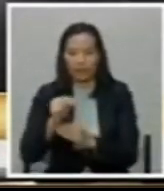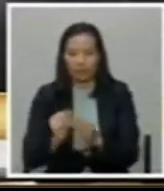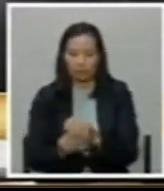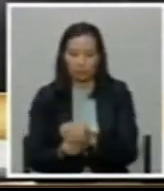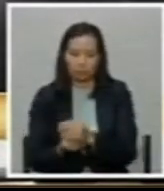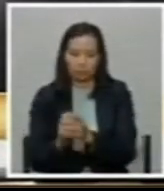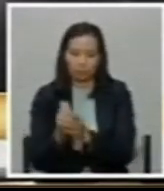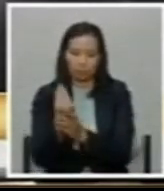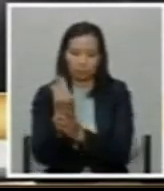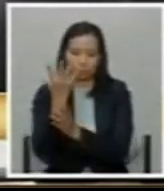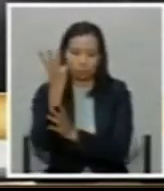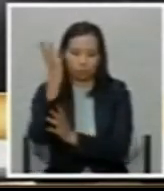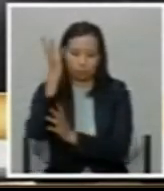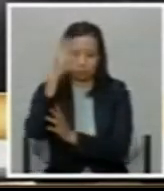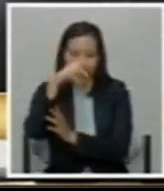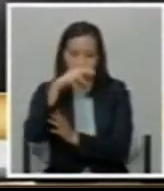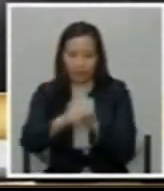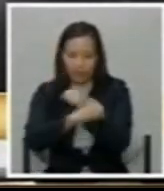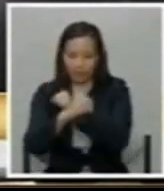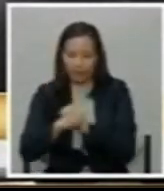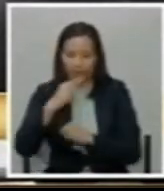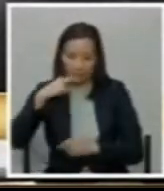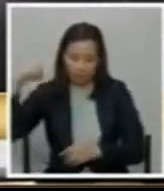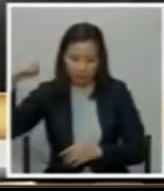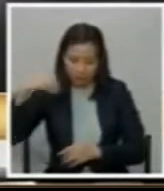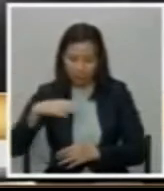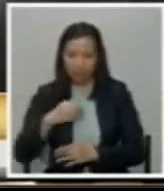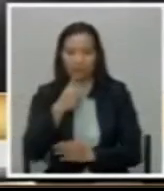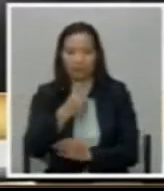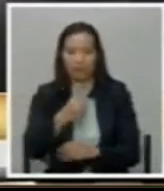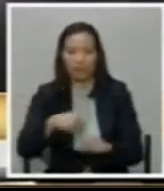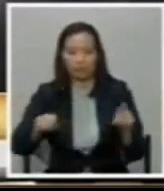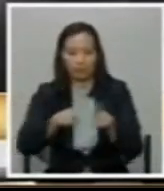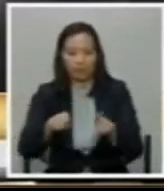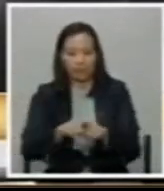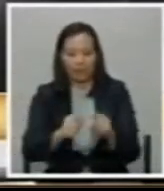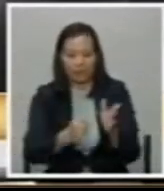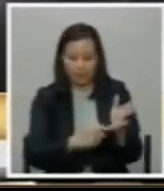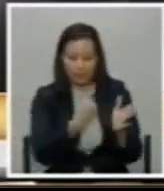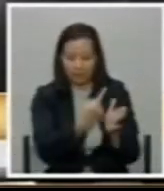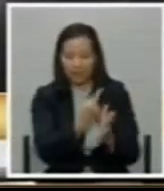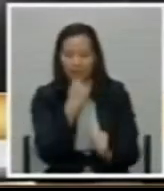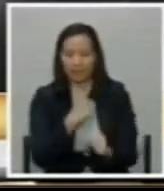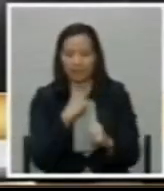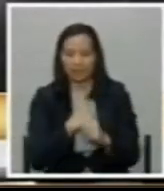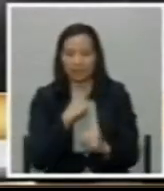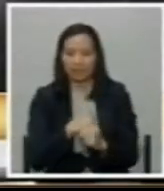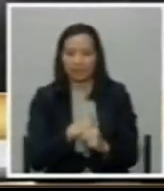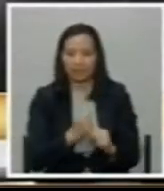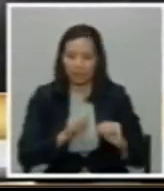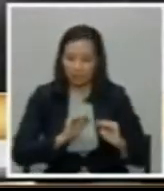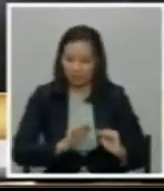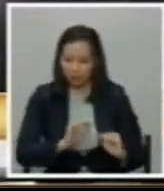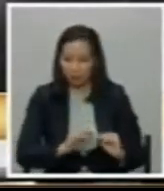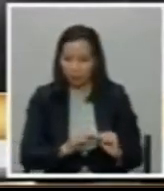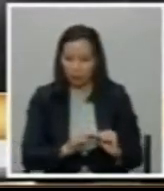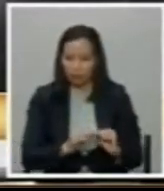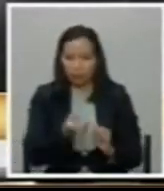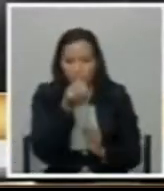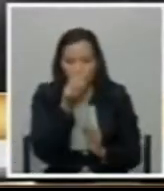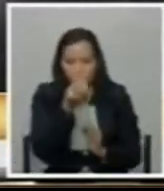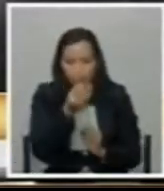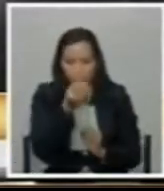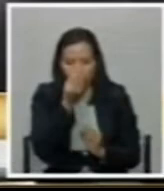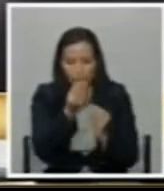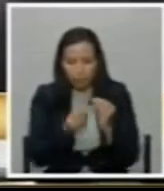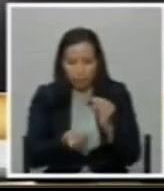บใหญ่ให้เราใช้งานได้ชั้นใดเงินที่เราออมตั้งแต่ต้นนะครับตั้งแต่เริ่มต้นทำงานมันก็จะมีการงอกเงยโดยดอกผ